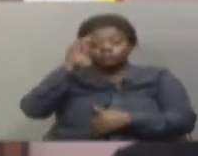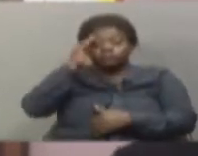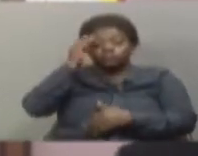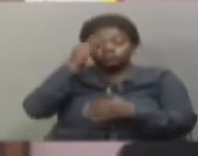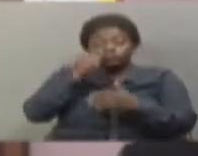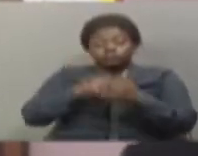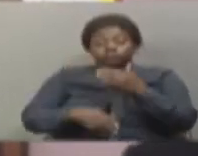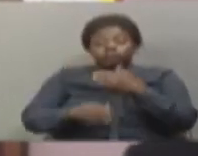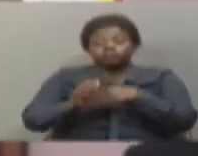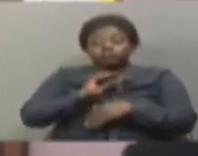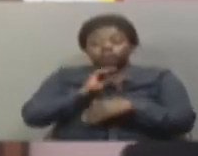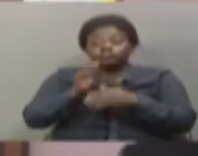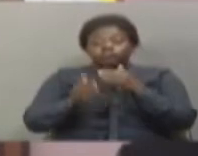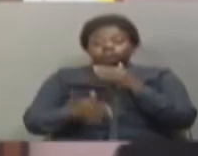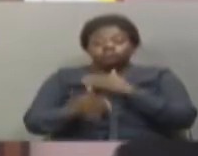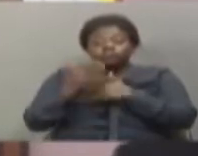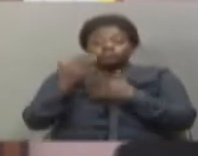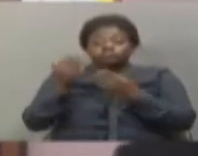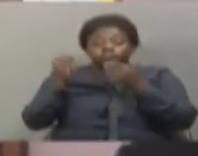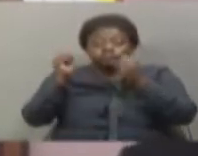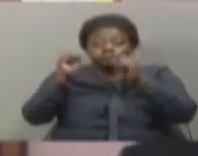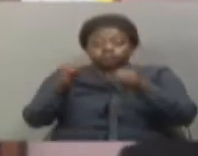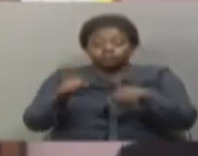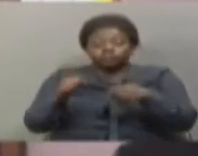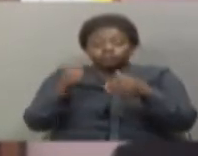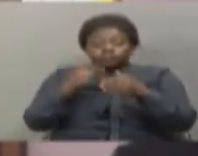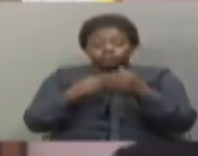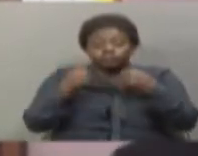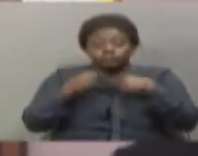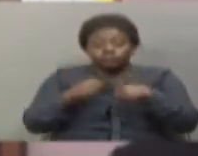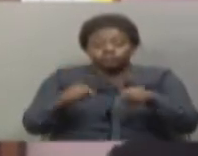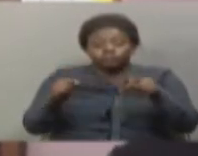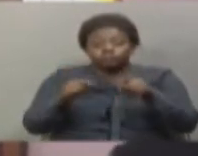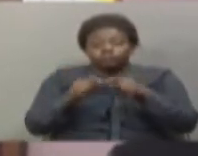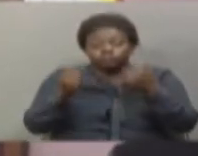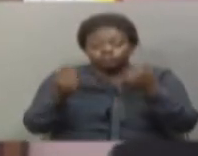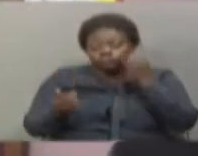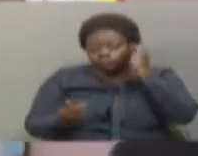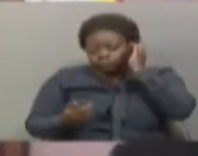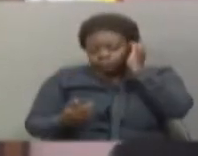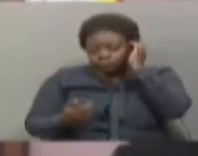Katonda waffe atuyisa okukola ebitukola ye Katonda bakwendako.